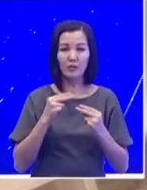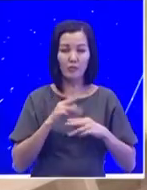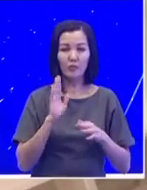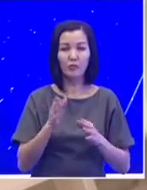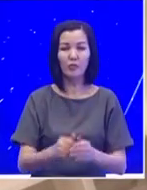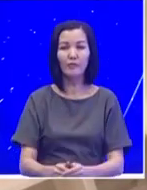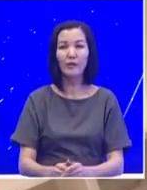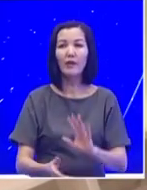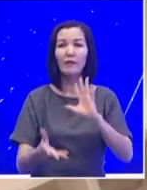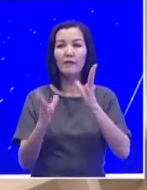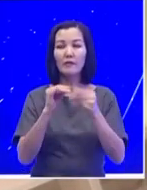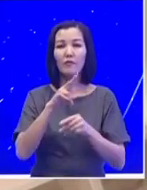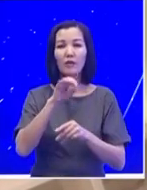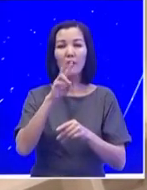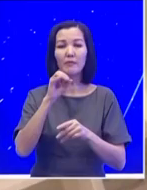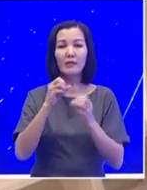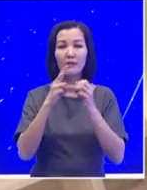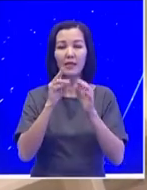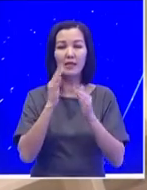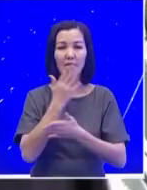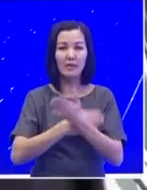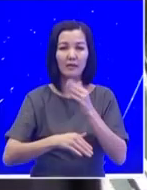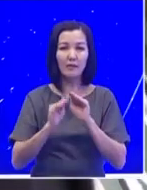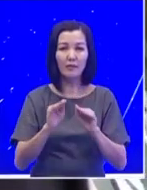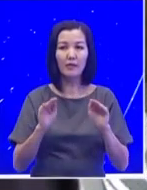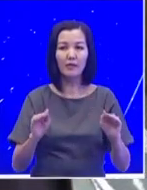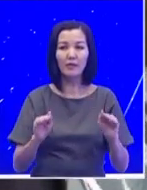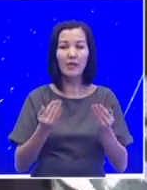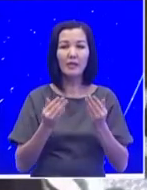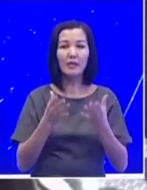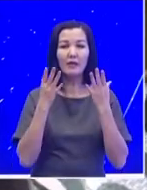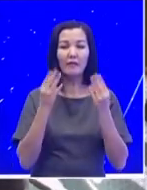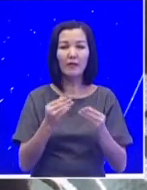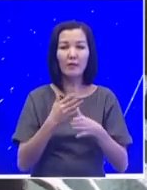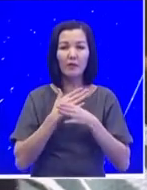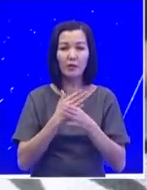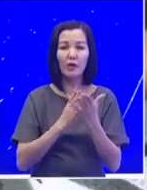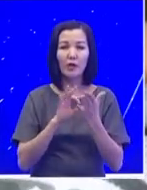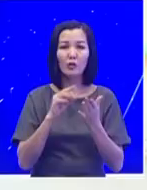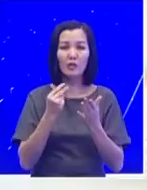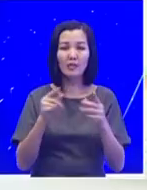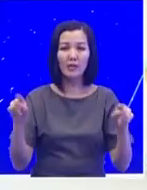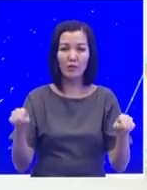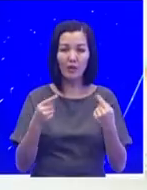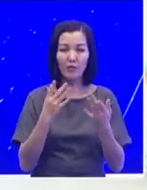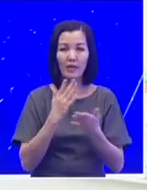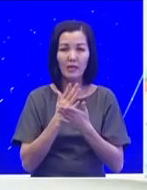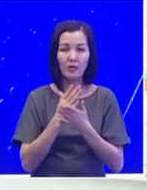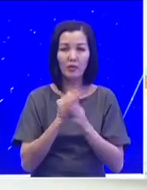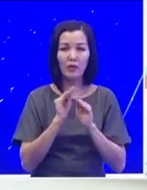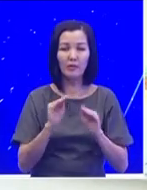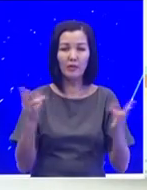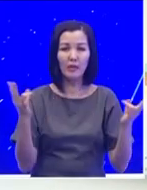работаем. Всего в селе Липсы проживает 12 детей с особыми потребностями. На данный момент им оказывают социальную реабилитацию. Однако